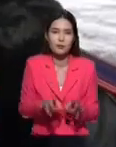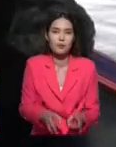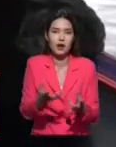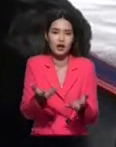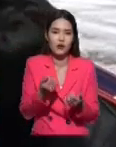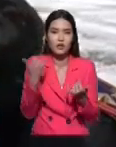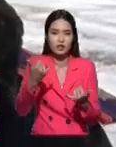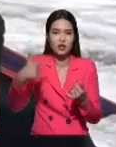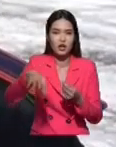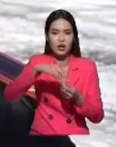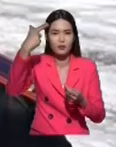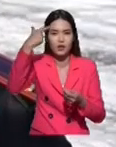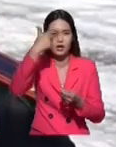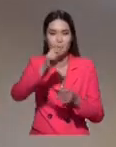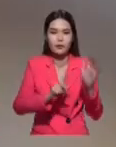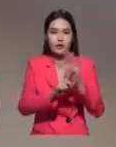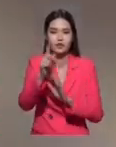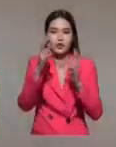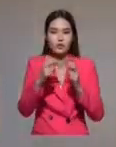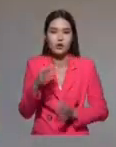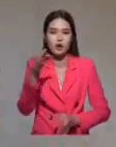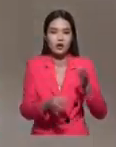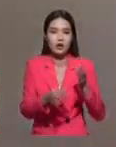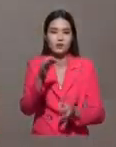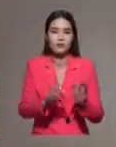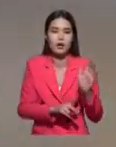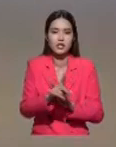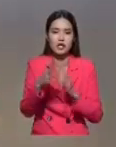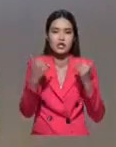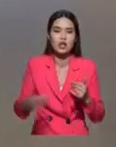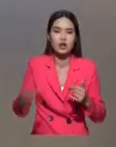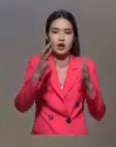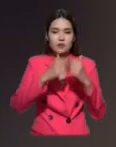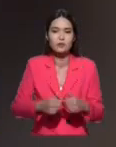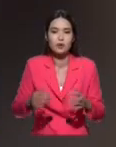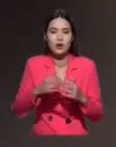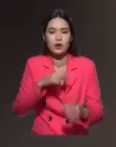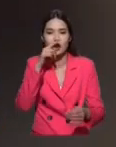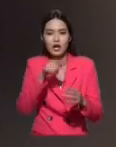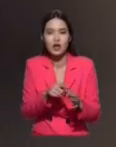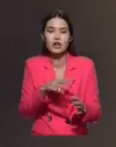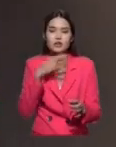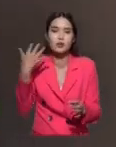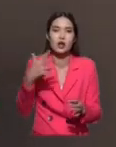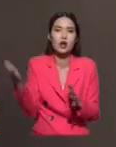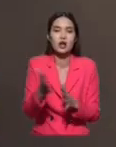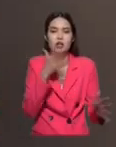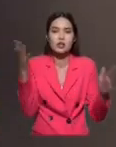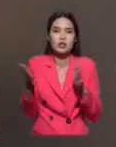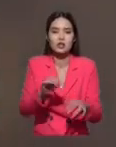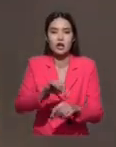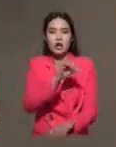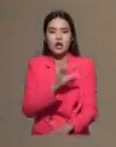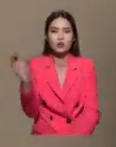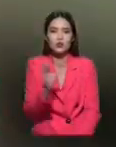фактам назначено досудебное расследование. В Павлодарской области порывы ветра местами достигали 30 метров в секунду. Шторм срывал кровли